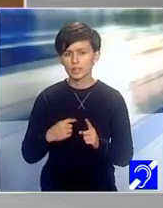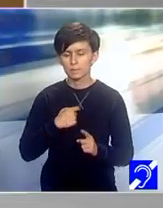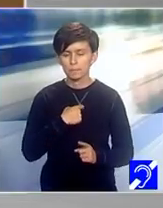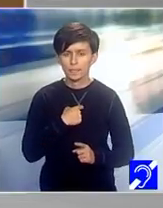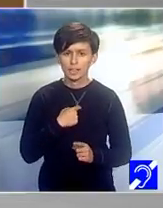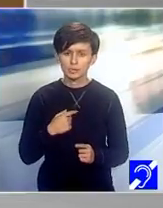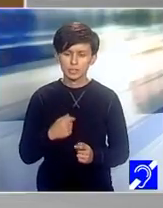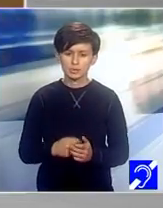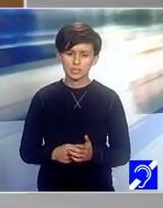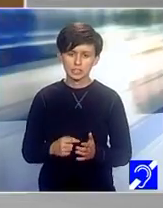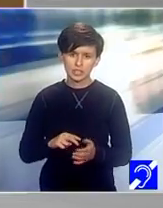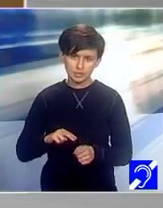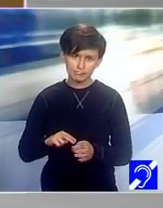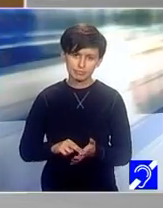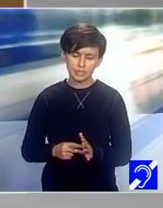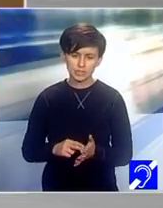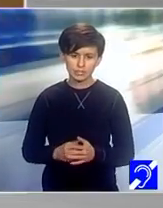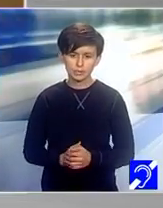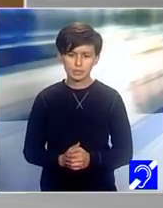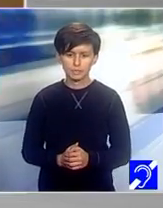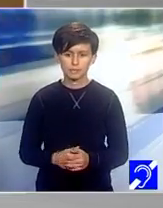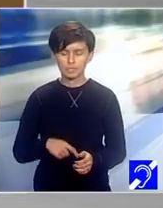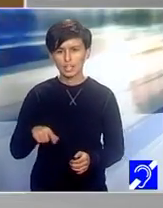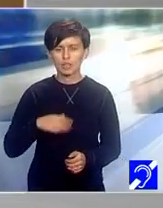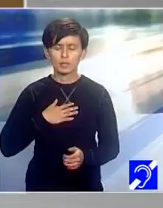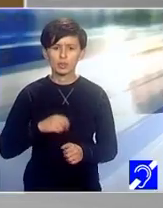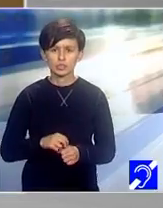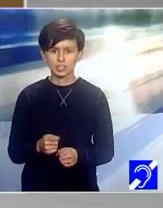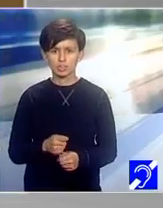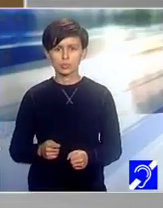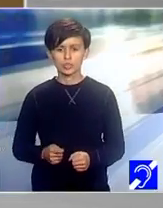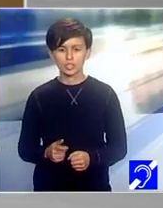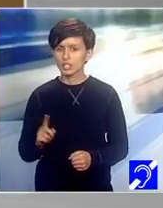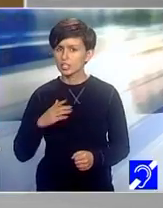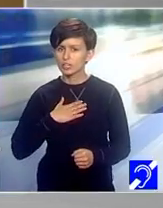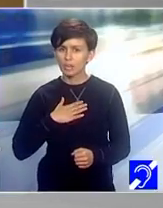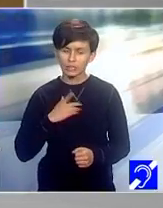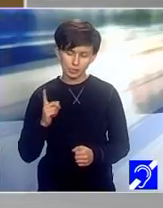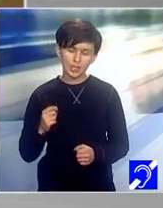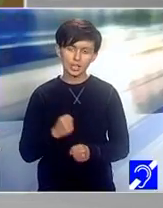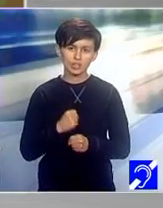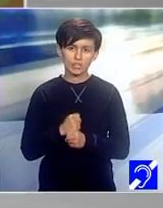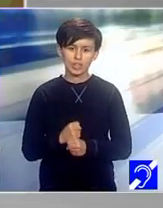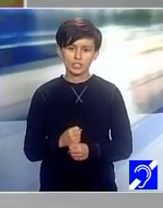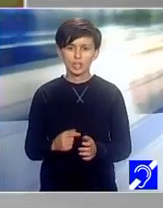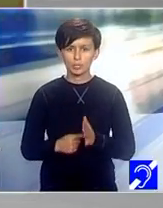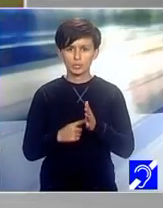avut proiectul în care să spunem, domnule, nu avem, dar le vom face. Am fost destul de coerenți, am arătat că și avem cu ce să le facem. Atât primăria cât